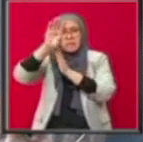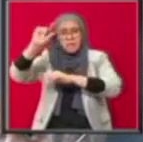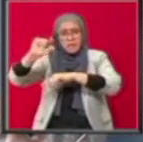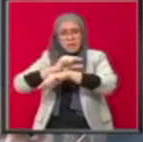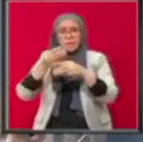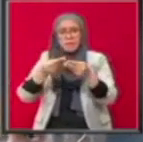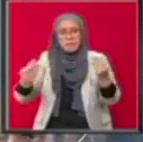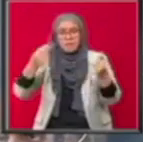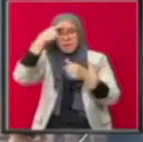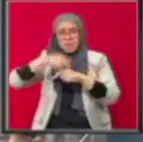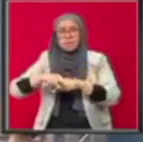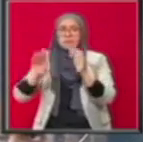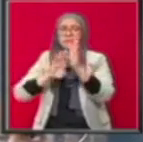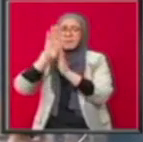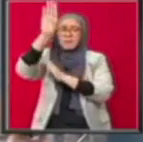yang dilaksanakan